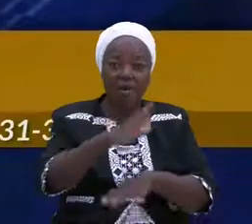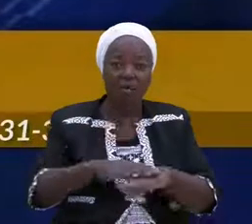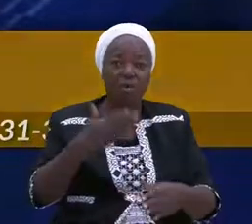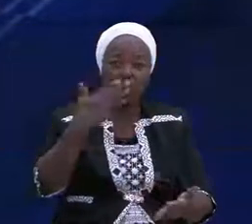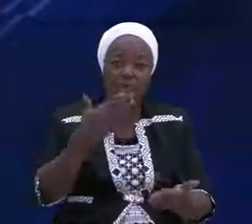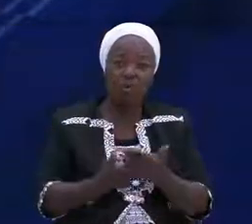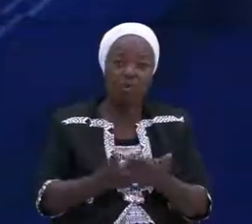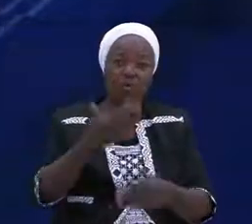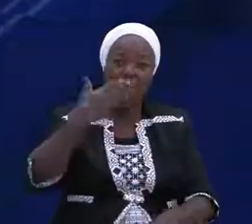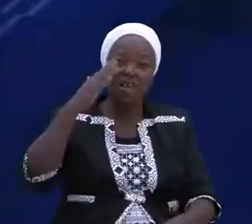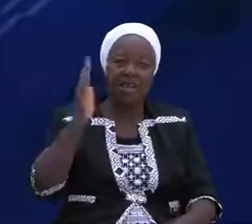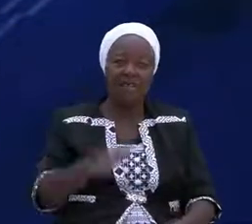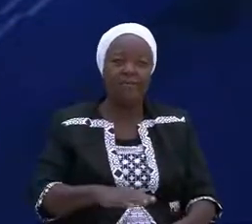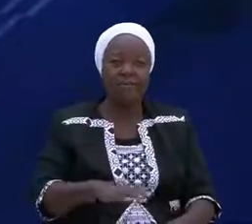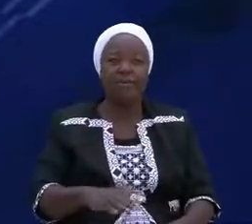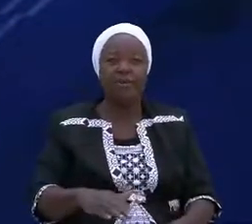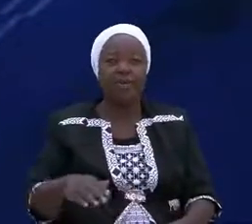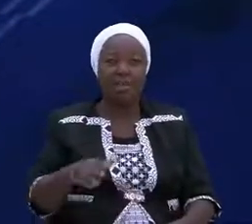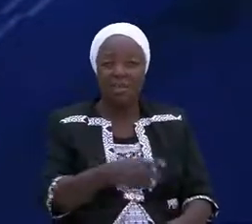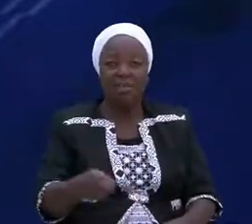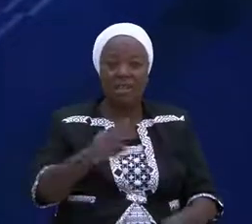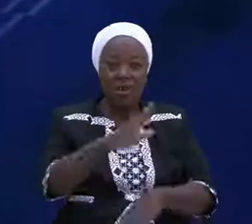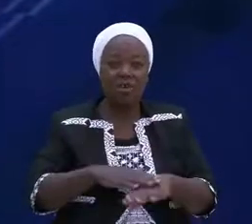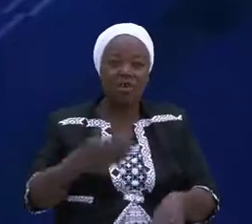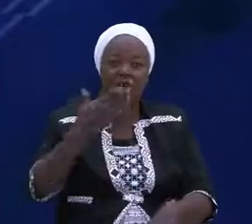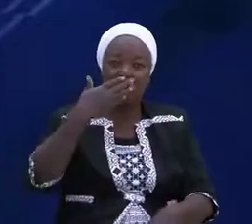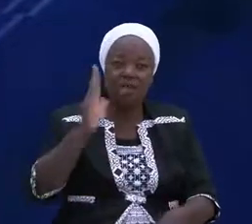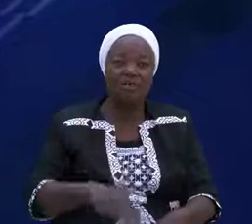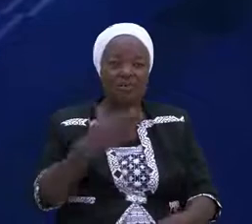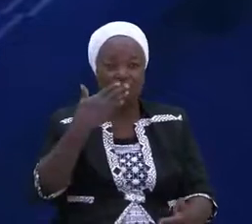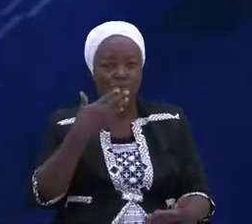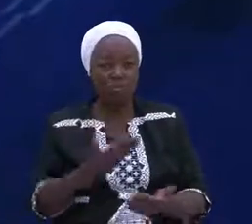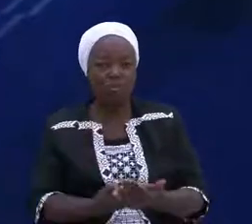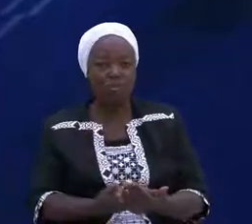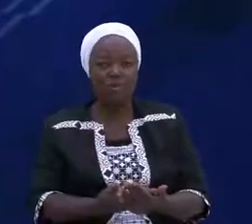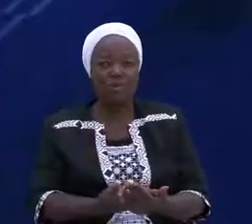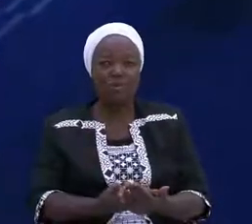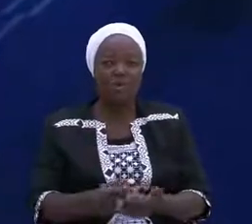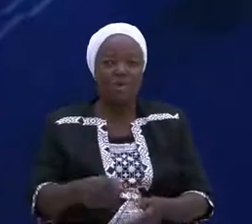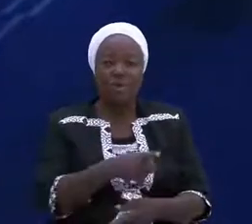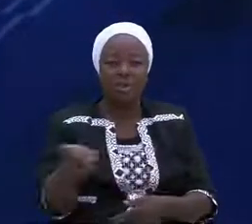bien. Ils appelaient le mal, le bien mal.